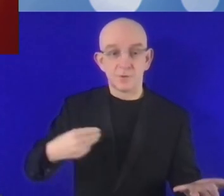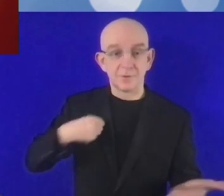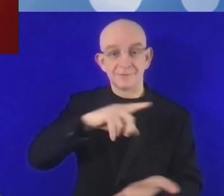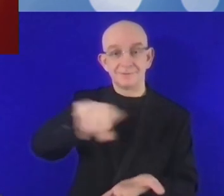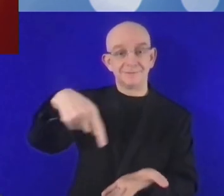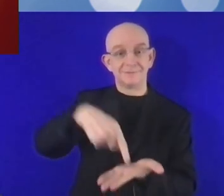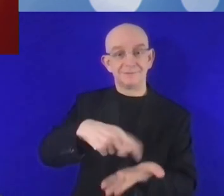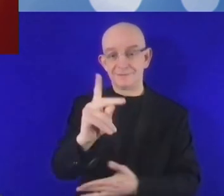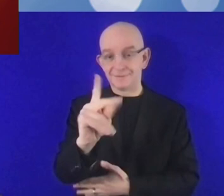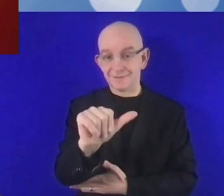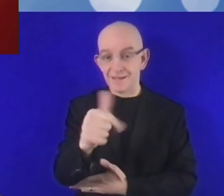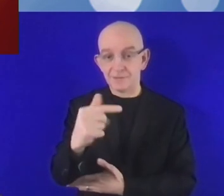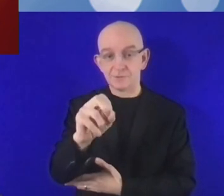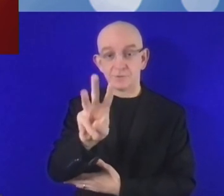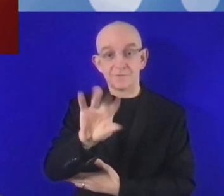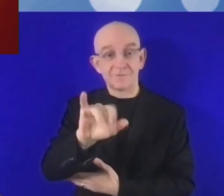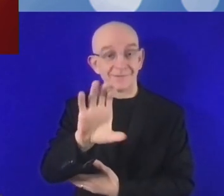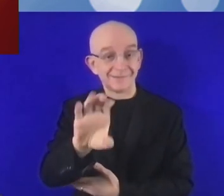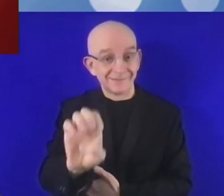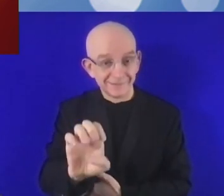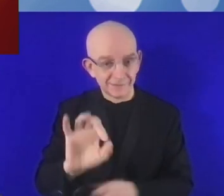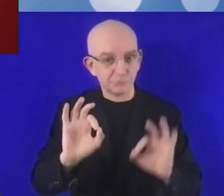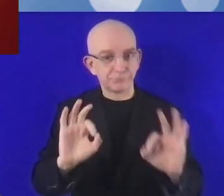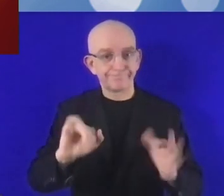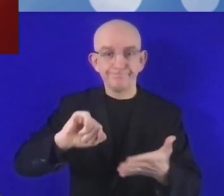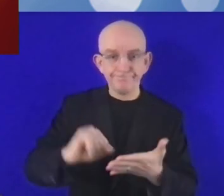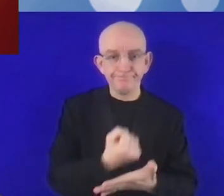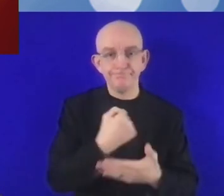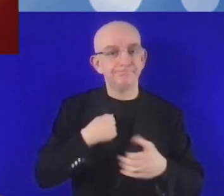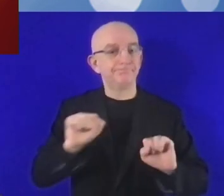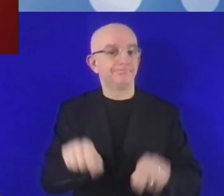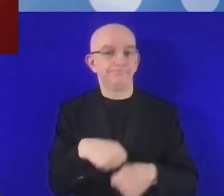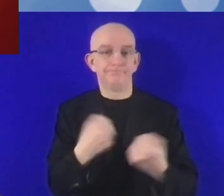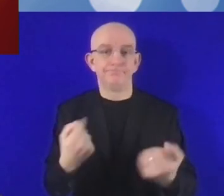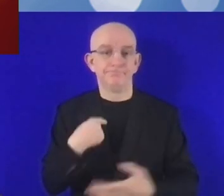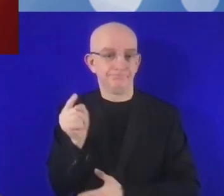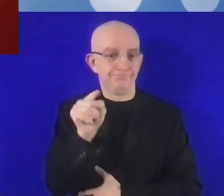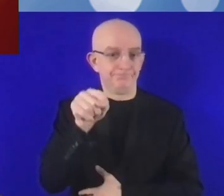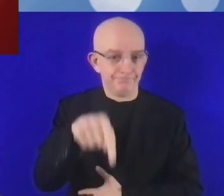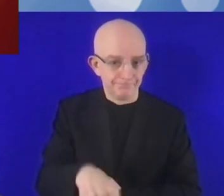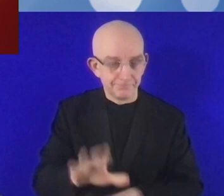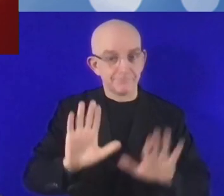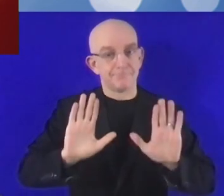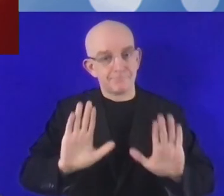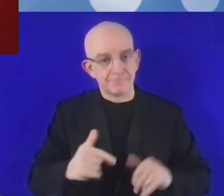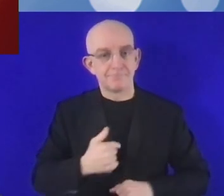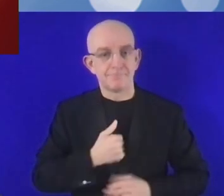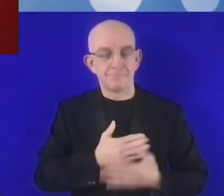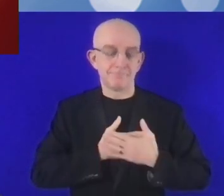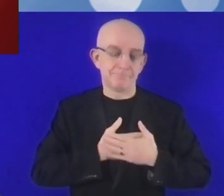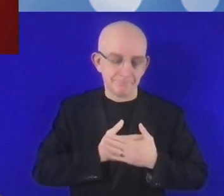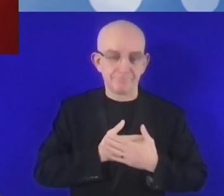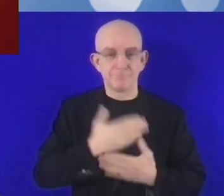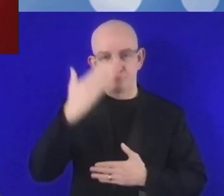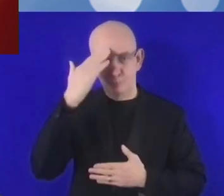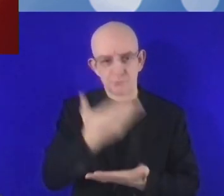很可惜我不能亲自参加这个会议，但是我很高兴通过这个视频